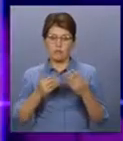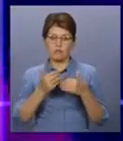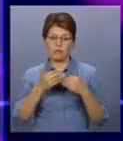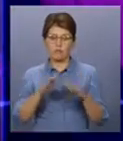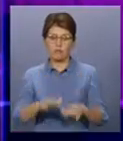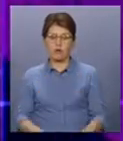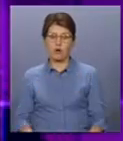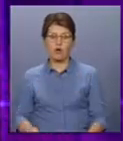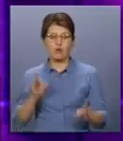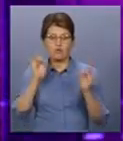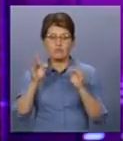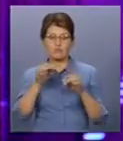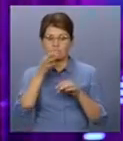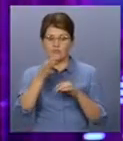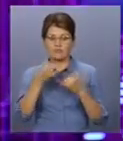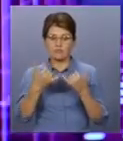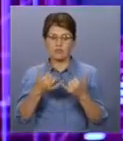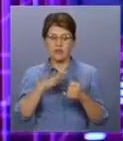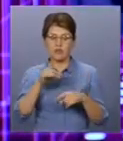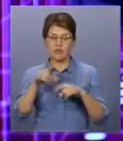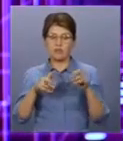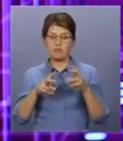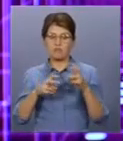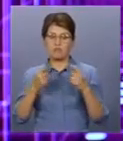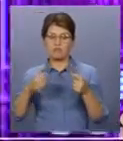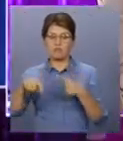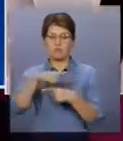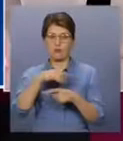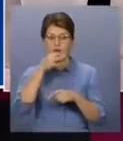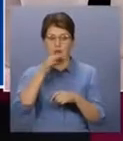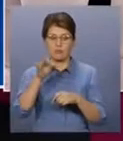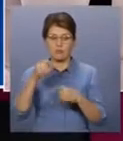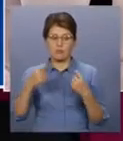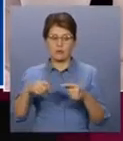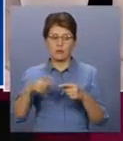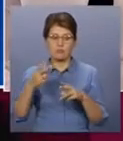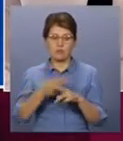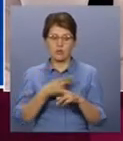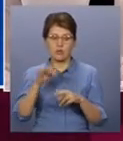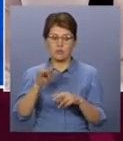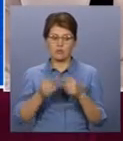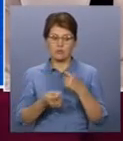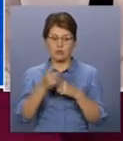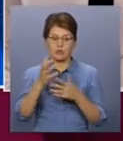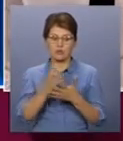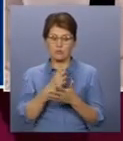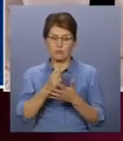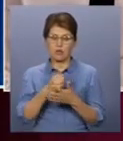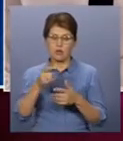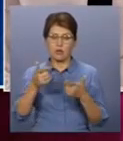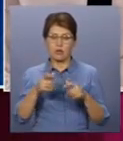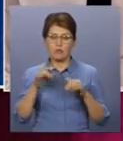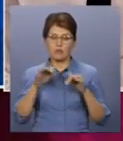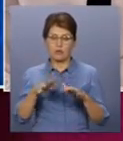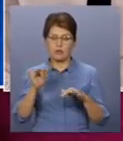шумно выражали свое недовольство сегодня некоторые предприниматели в Алматы. Говорят, бизнеса лишают источника заработка. На самом же